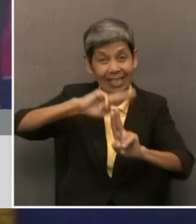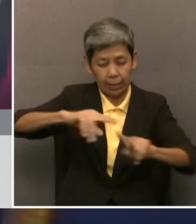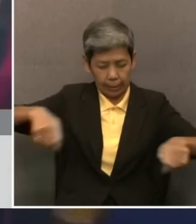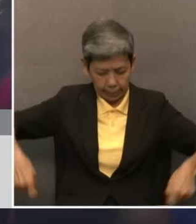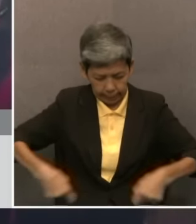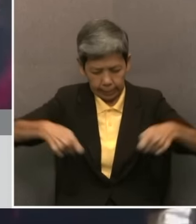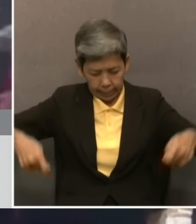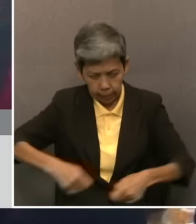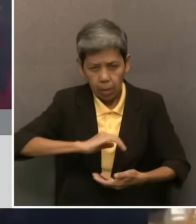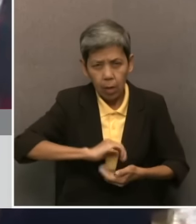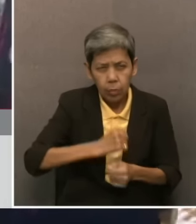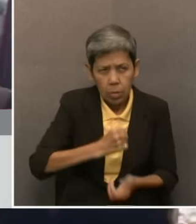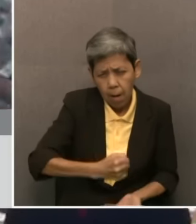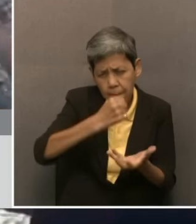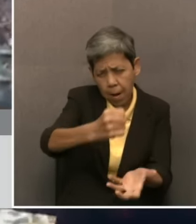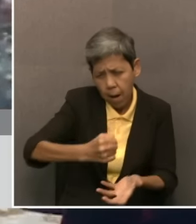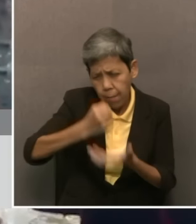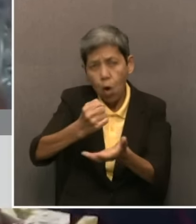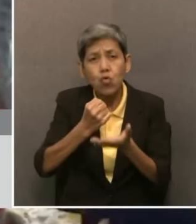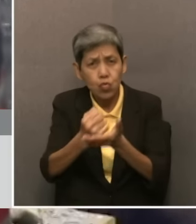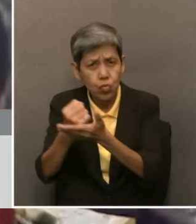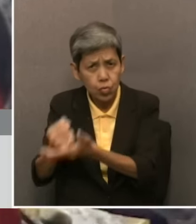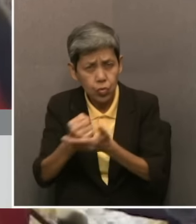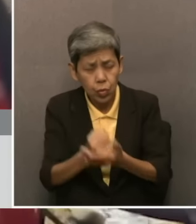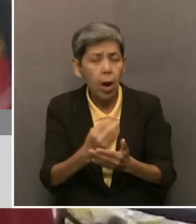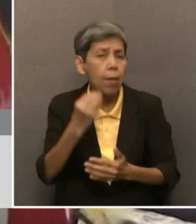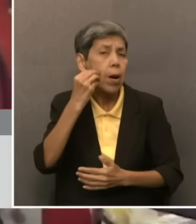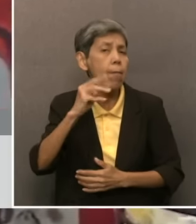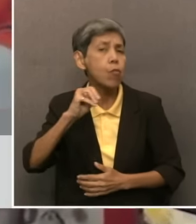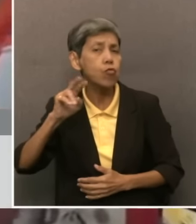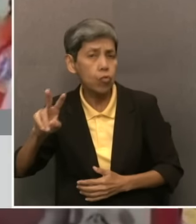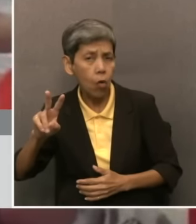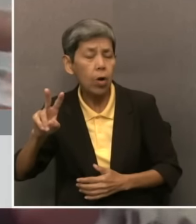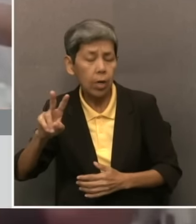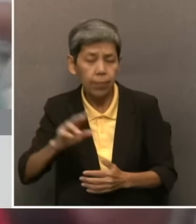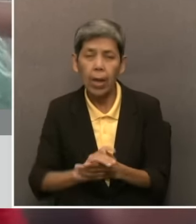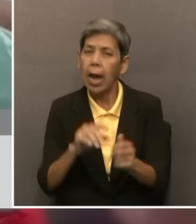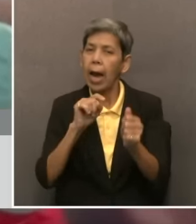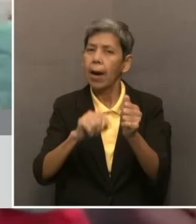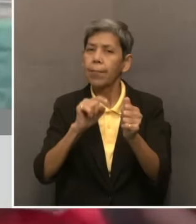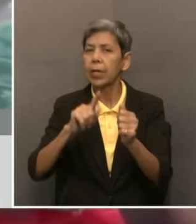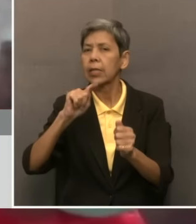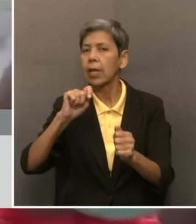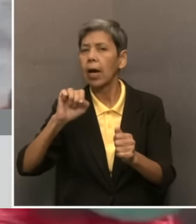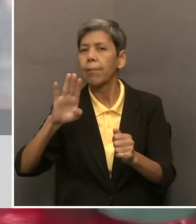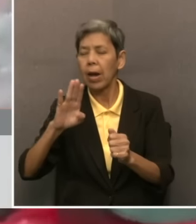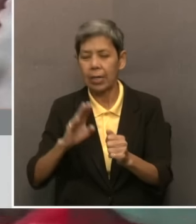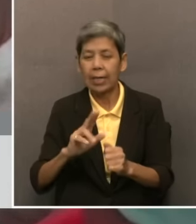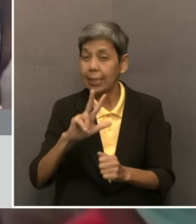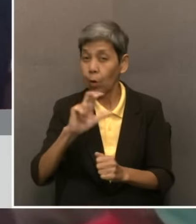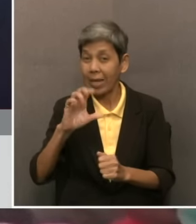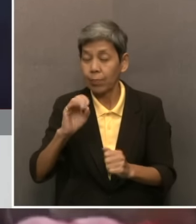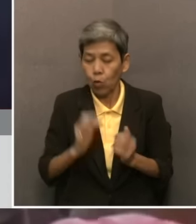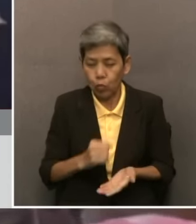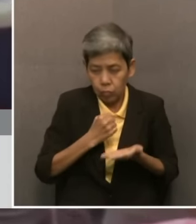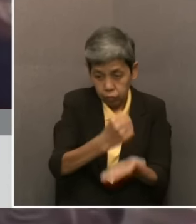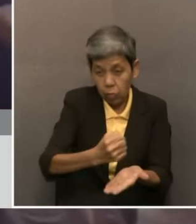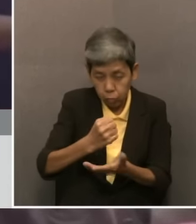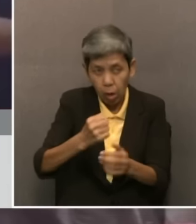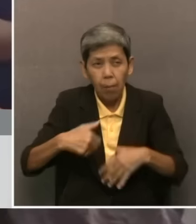กภัยในพื้นที่หมู่2บ้านโคกไผ่ตำบลพร่อนอำเภอตากใบ350คนประชา